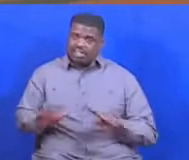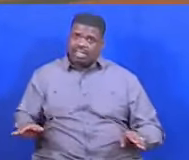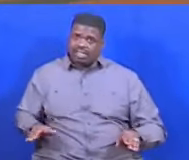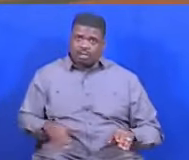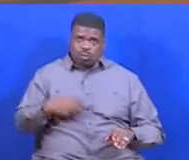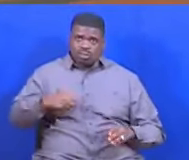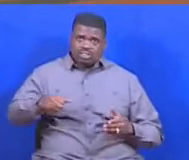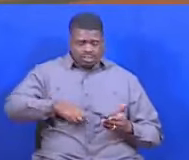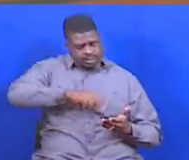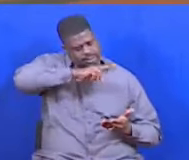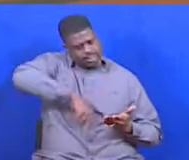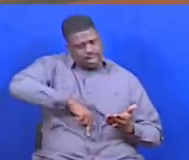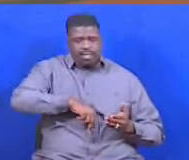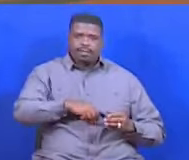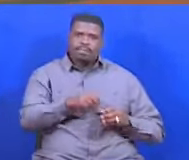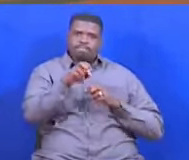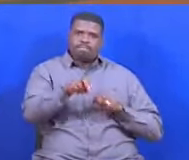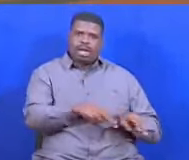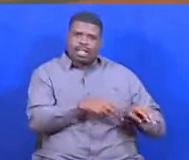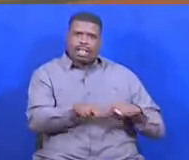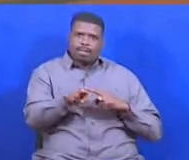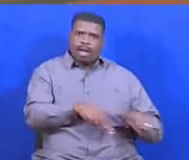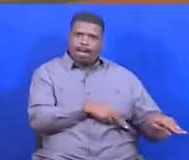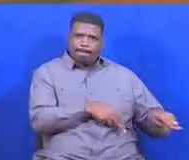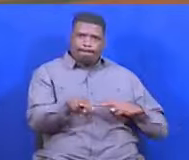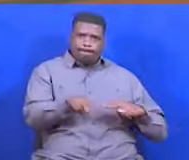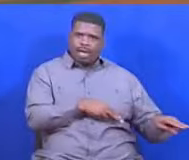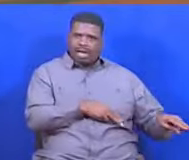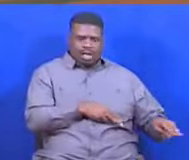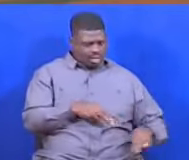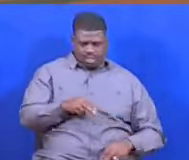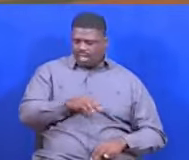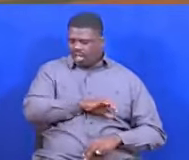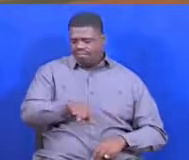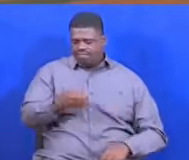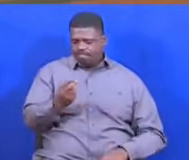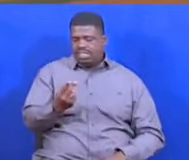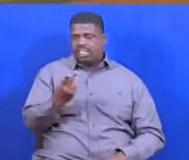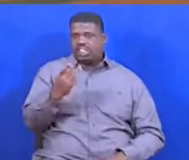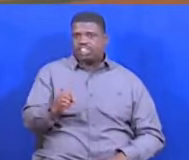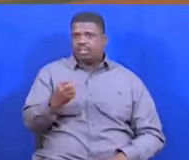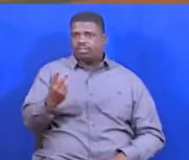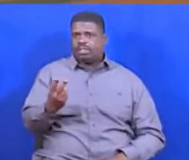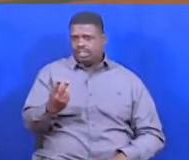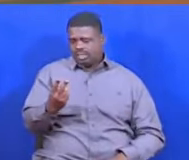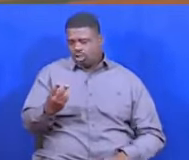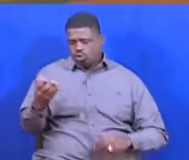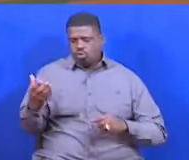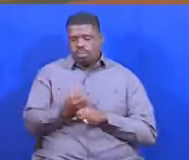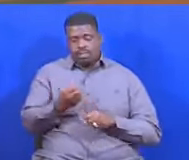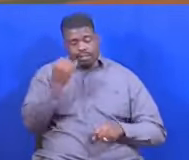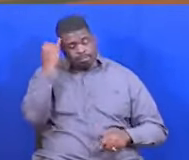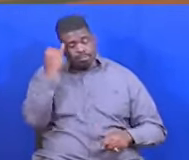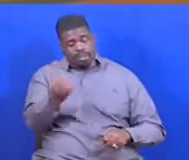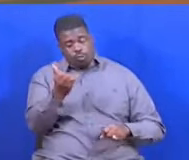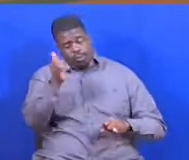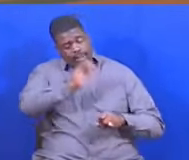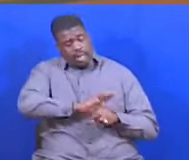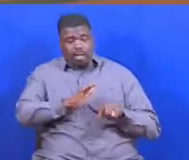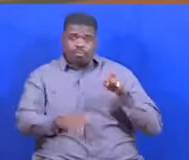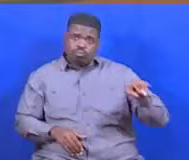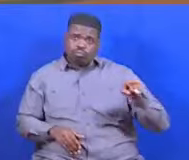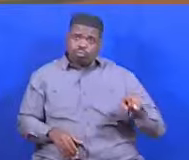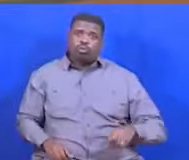alisaini mkataba mwaka 2022 ili kumpata consultant huyo, na alishapatikana na